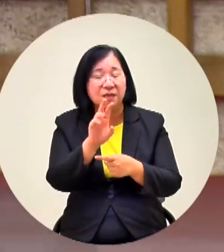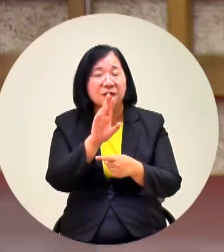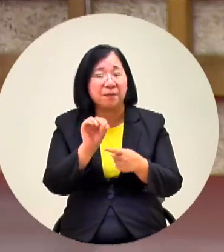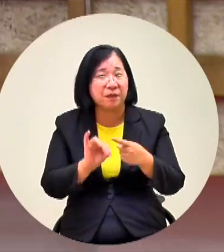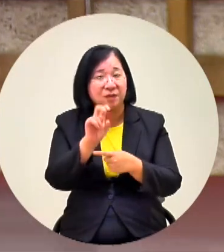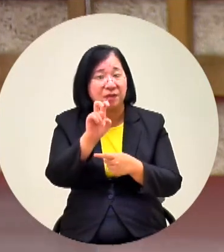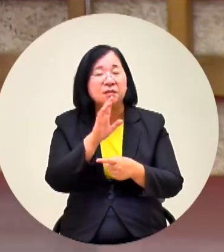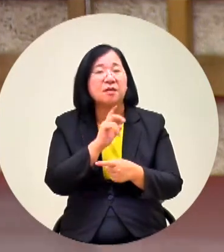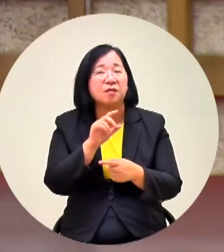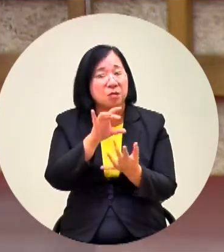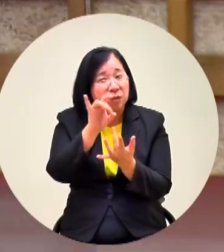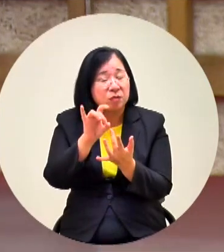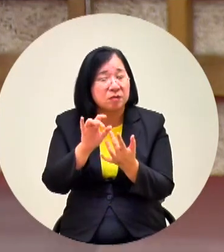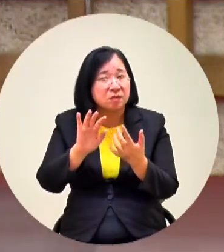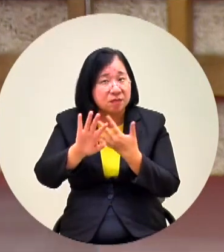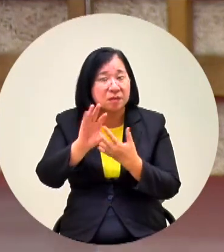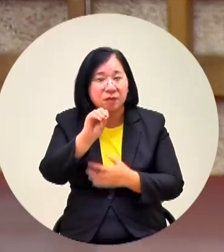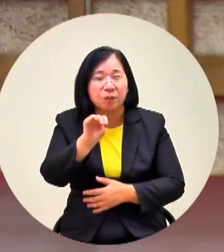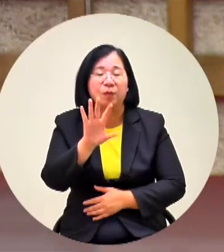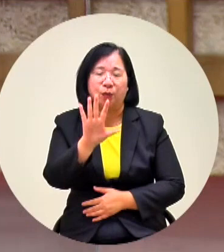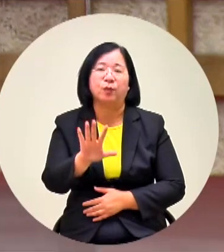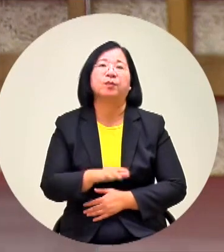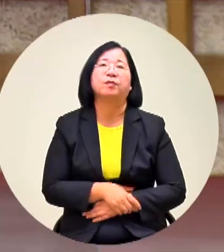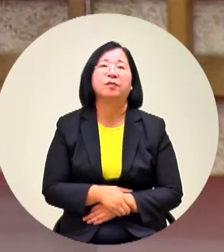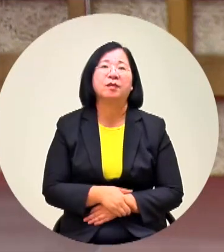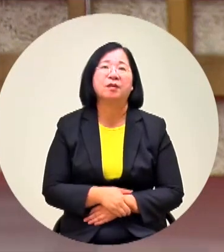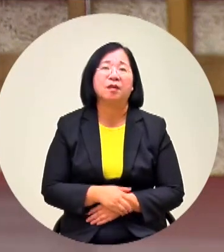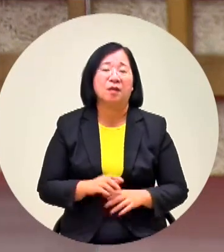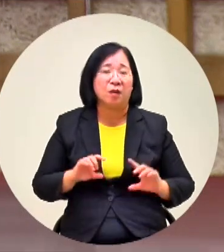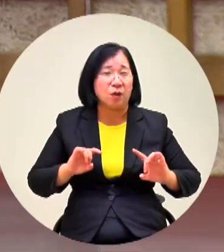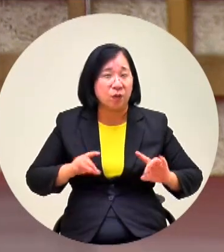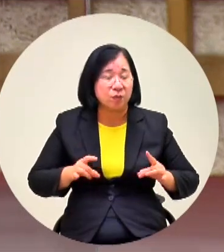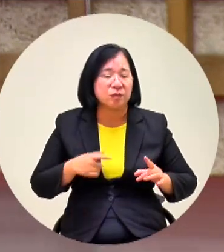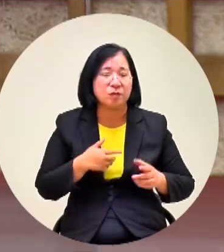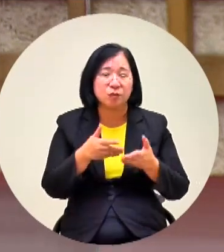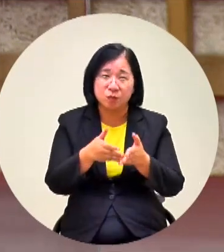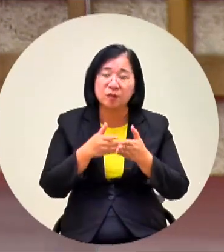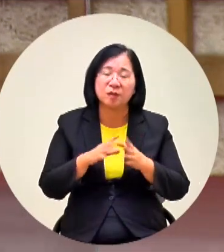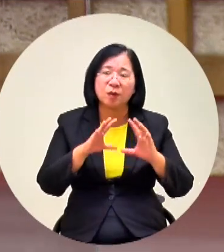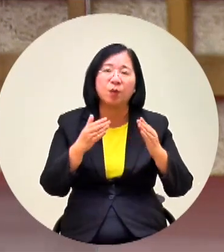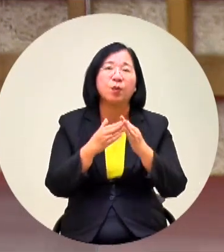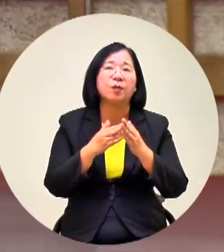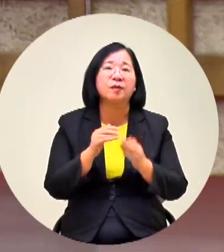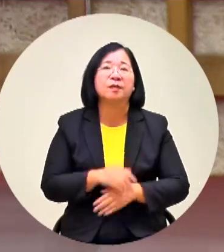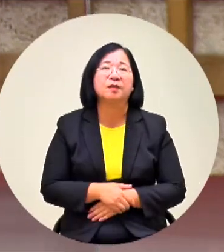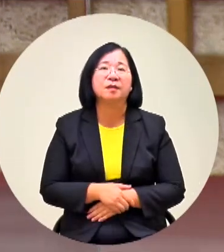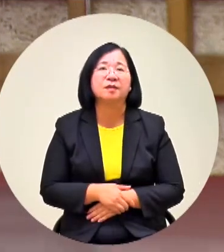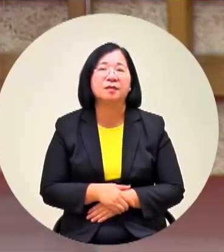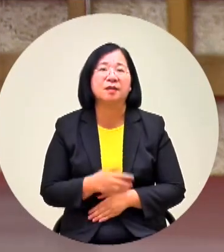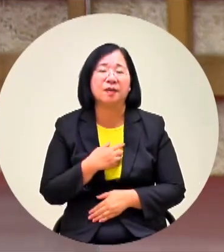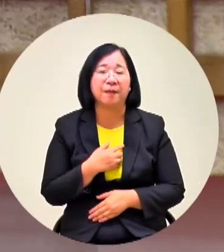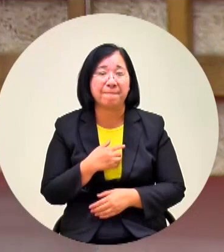国际呢，每一个这个重要的国家都开始在讨论氢能源这件事情。美国已经很接触了他们